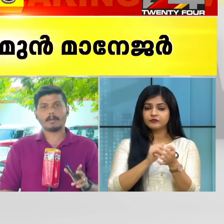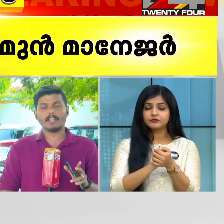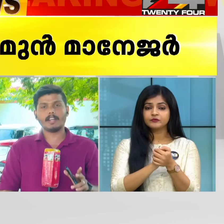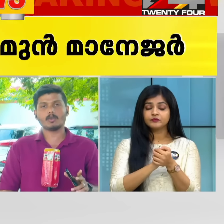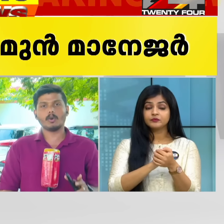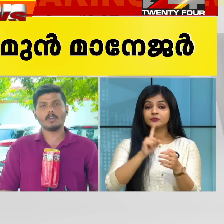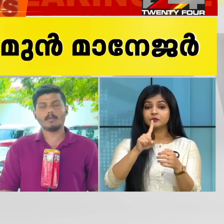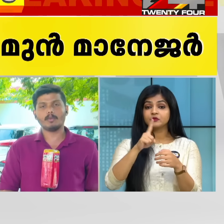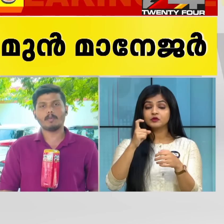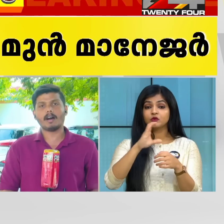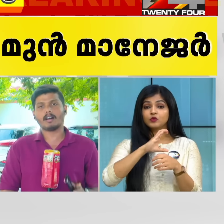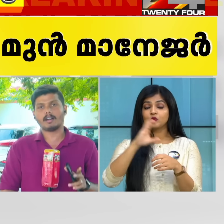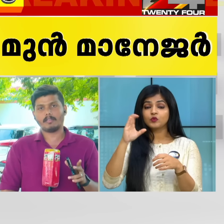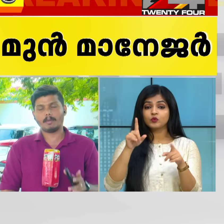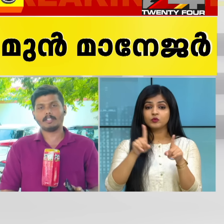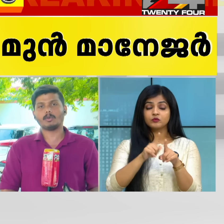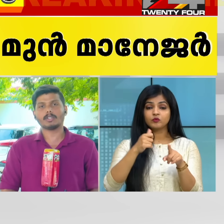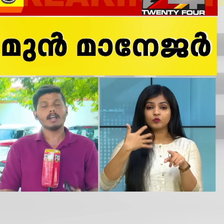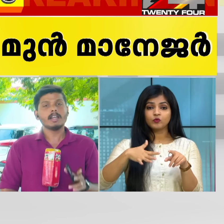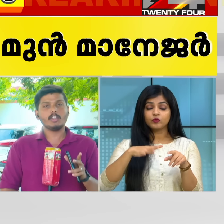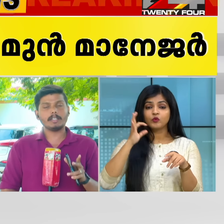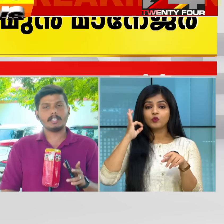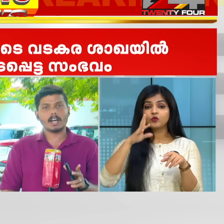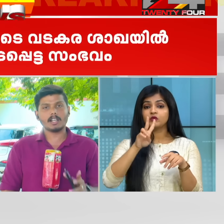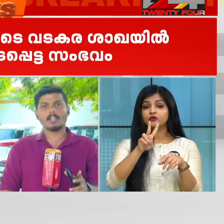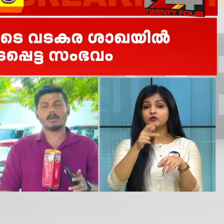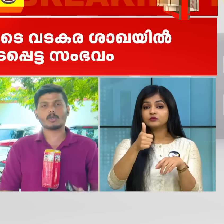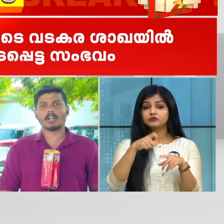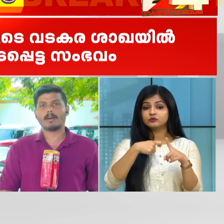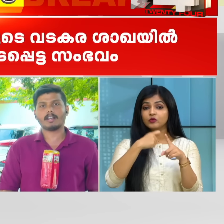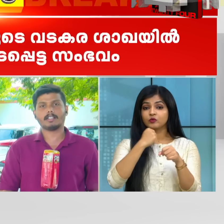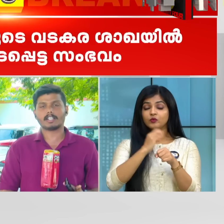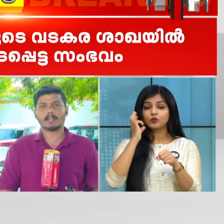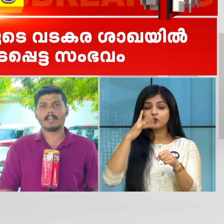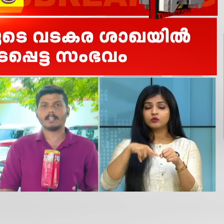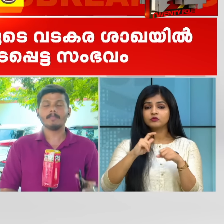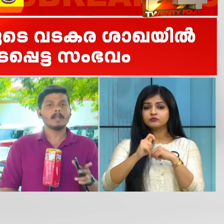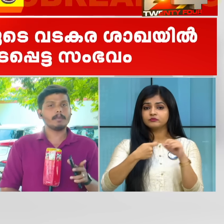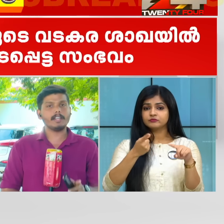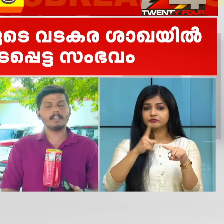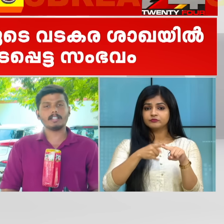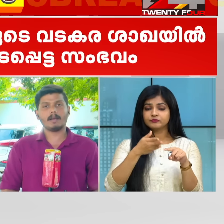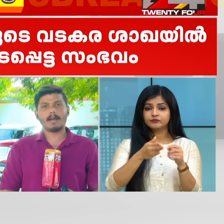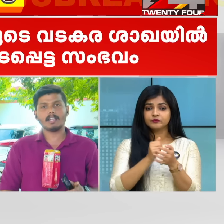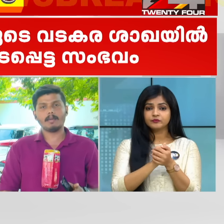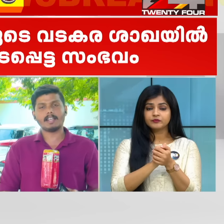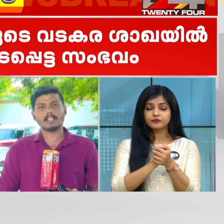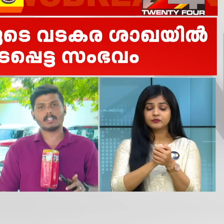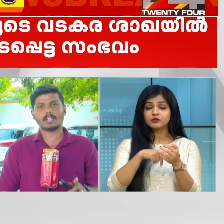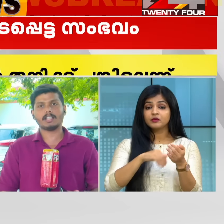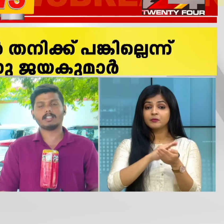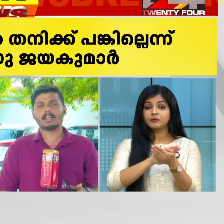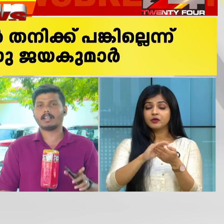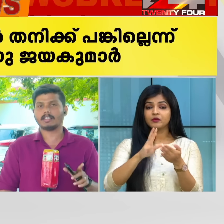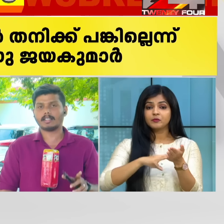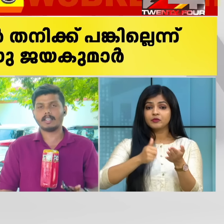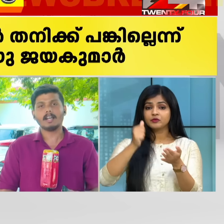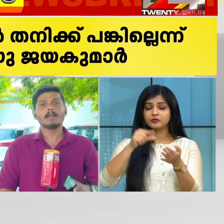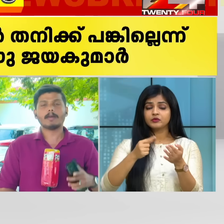17 കോടിയോളം രൂപ വിലമതിക്കുന്ന 26 കിലോ സ്വർണമാണ് നഷ്ടമായത്. പിന്നീട് വന്ന ബാങ്ക് മാനേജർ ഇർഷാദ്